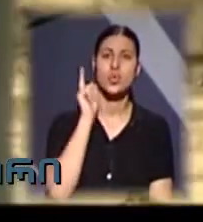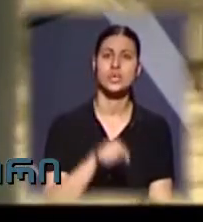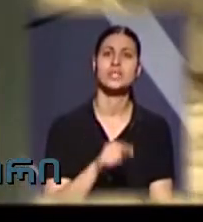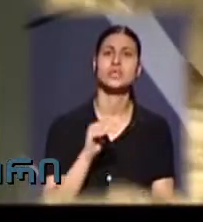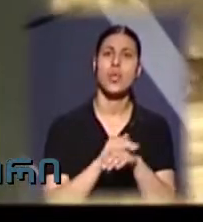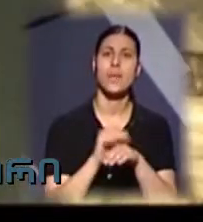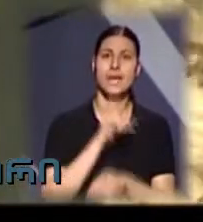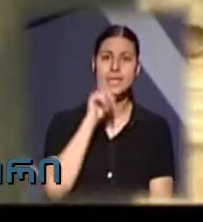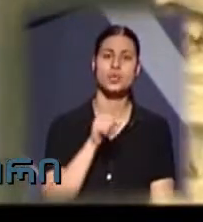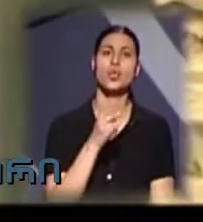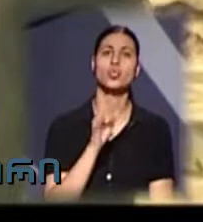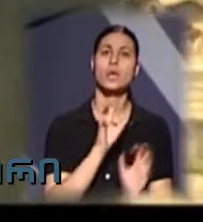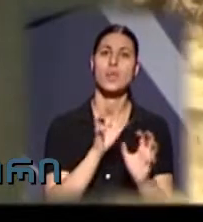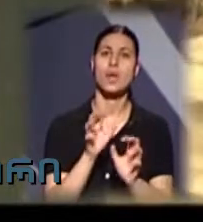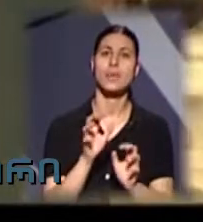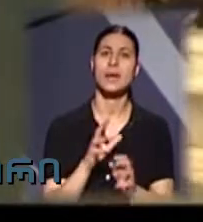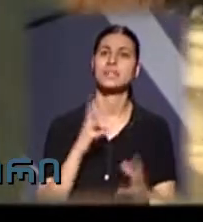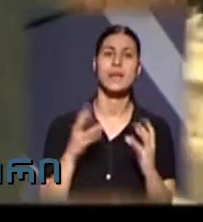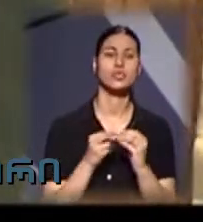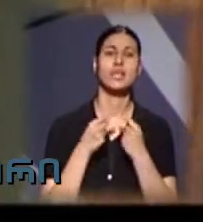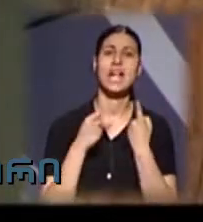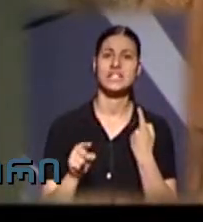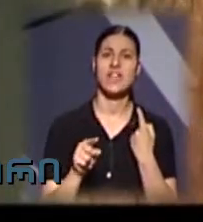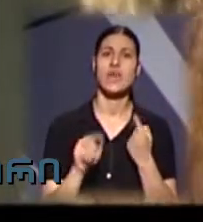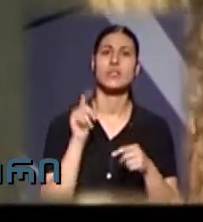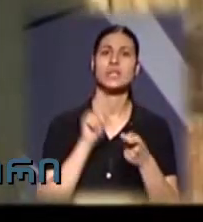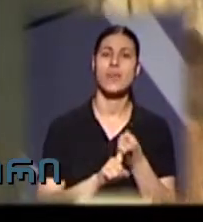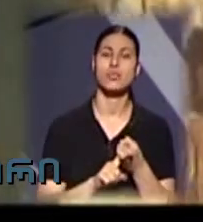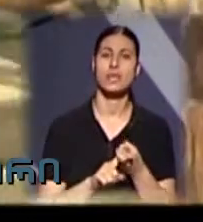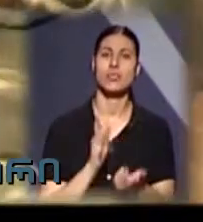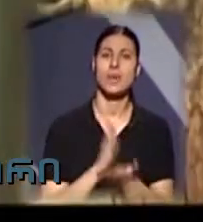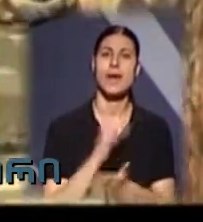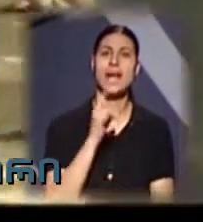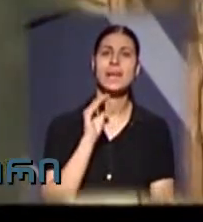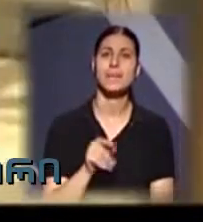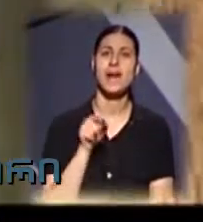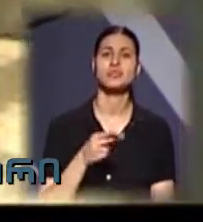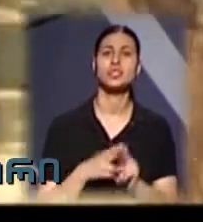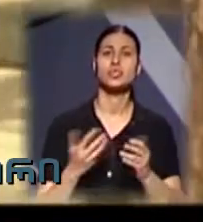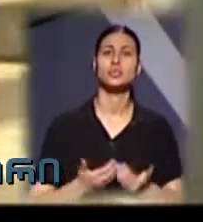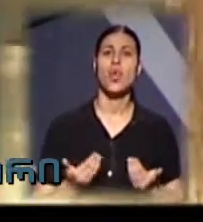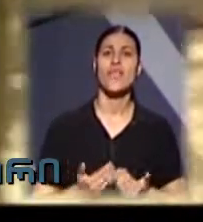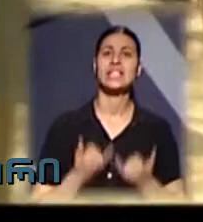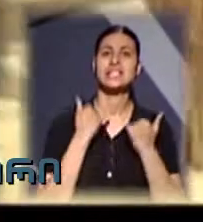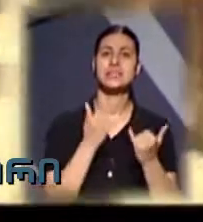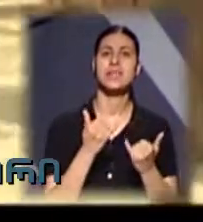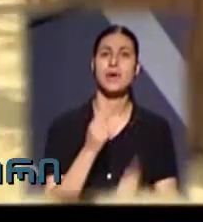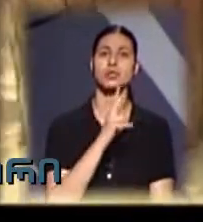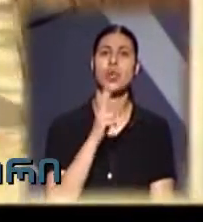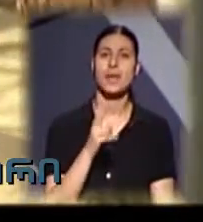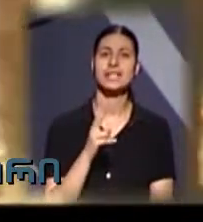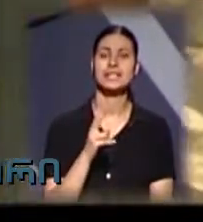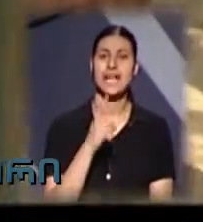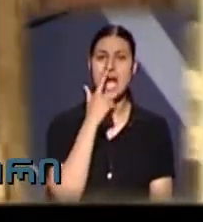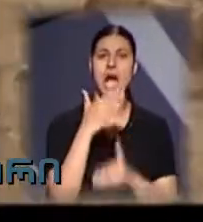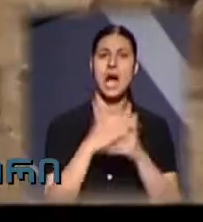უნდა მოეფეროს როგორ უნდა მოეპყრას აბსოლუტურად განსხვავებული დამოკიდებულება უჩნდება ბავშვს იმ ცხოველის მიმართ რომელთანაც ახლო